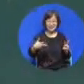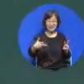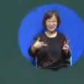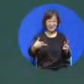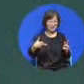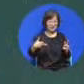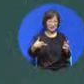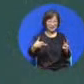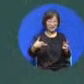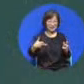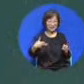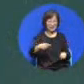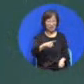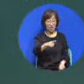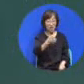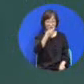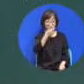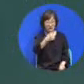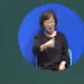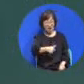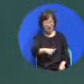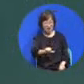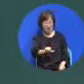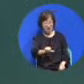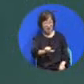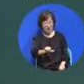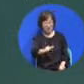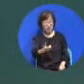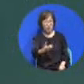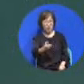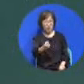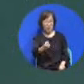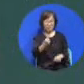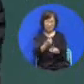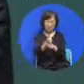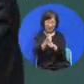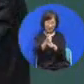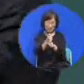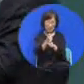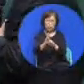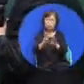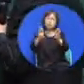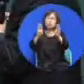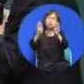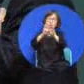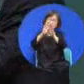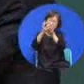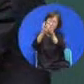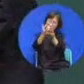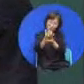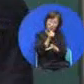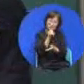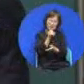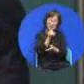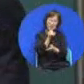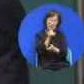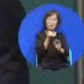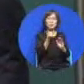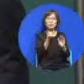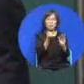씨로 말미암아 대적의 문을 얻으리라. And your descendants will take possession of the cities of your